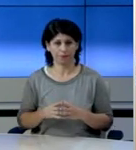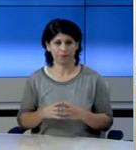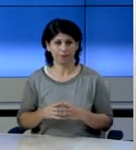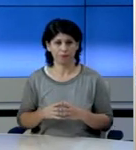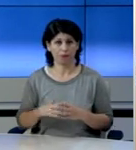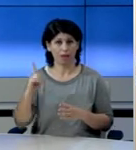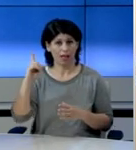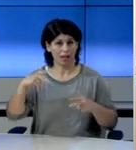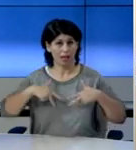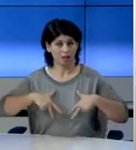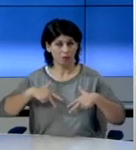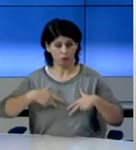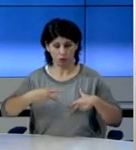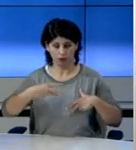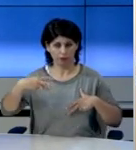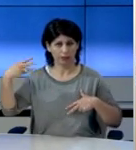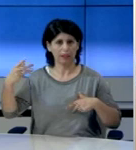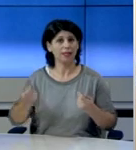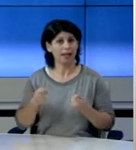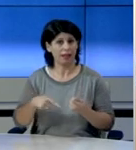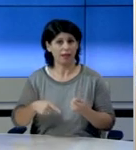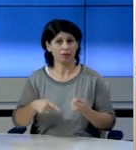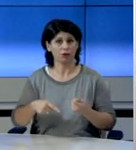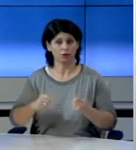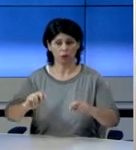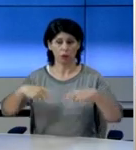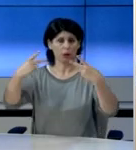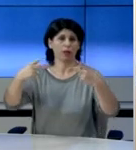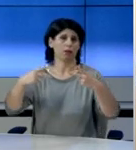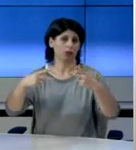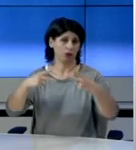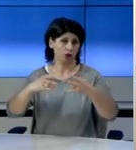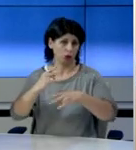ένας υπουργός του ΣΥΡΙΖΑ έκανε μια τέτοια ανάρτηση,